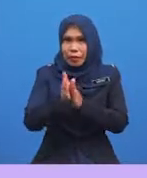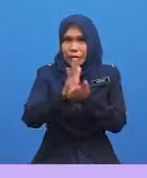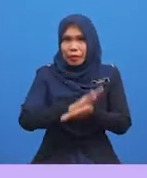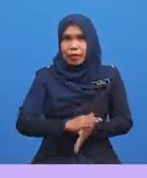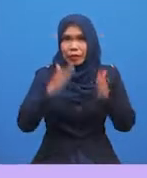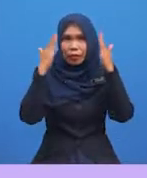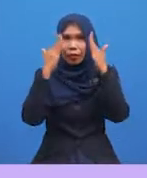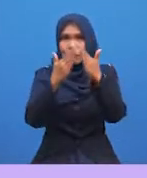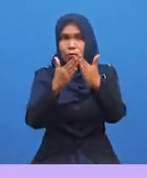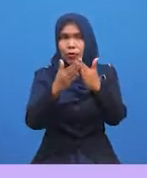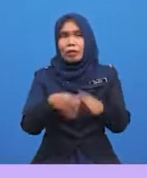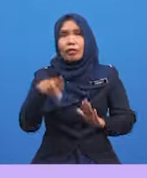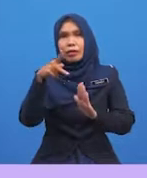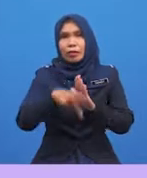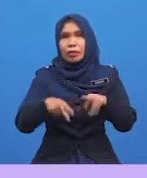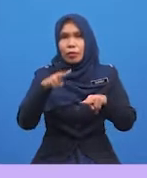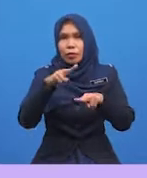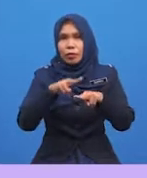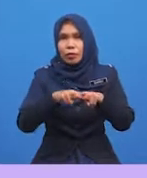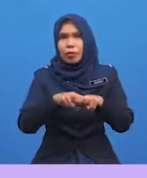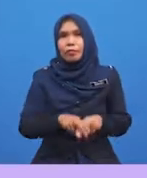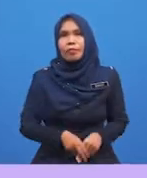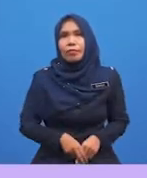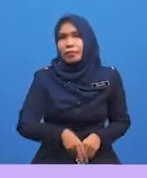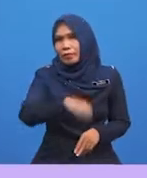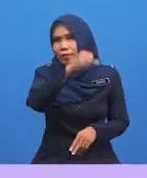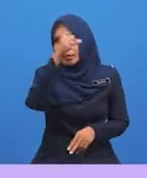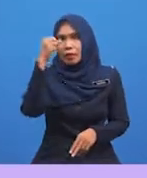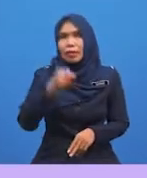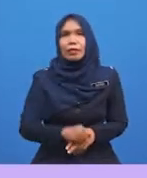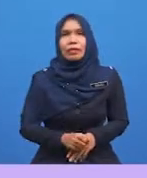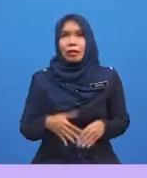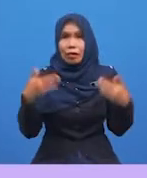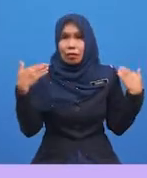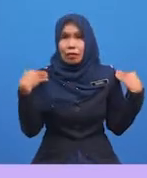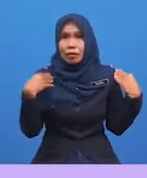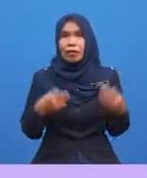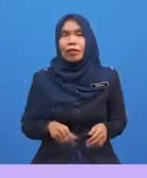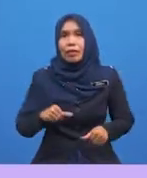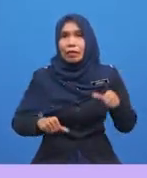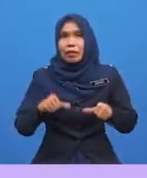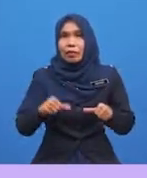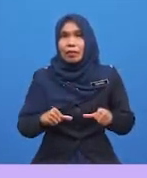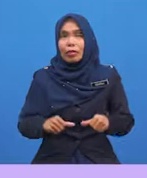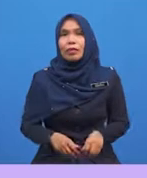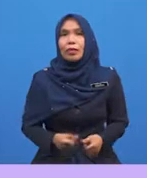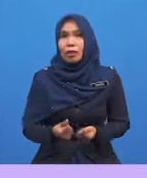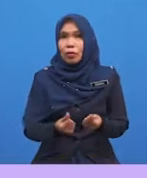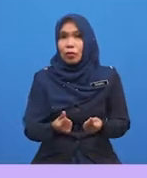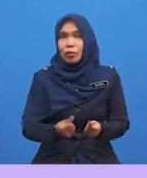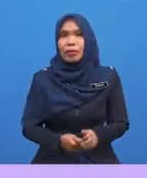akibat pengaruh kegiatan ekonomi, perikanan dan pertanian. Lihat paparan